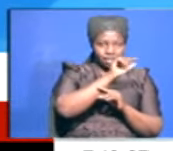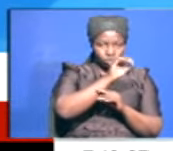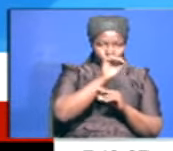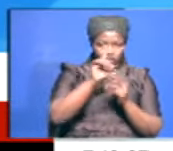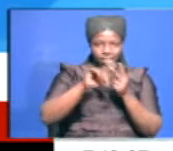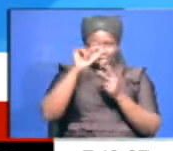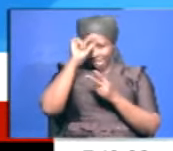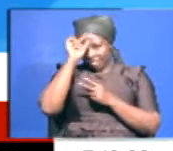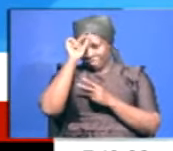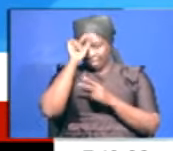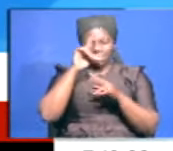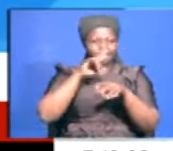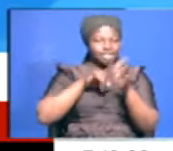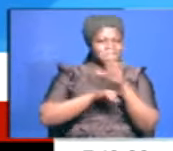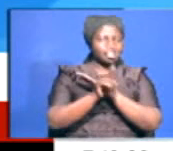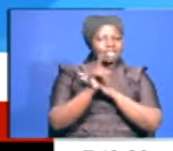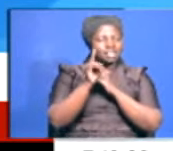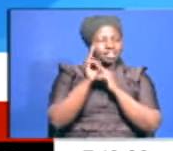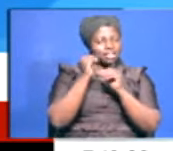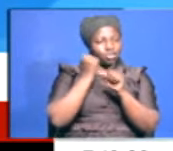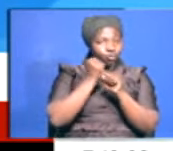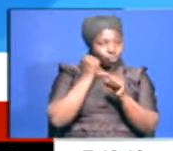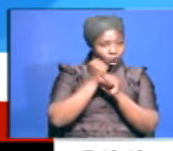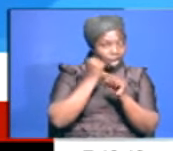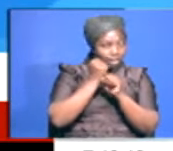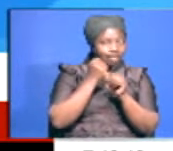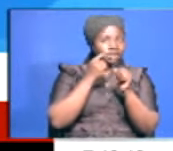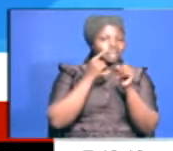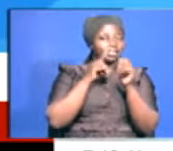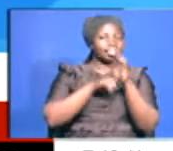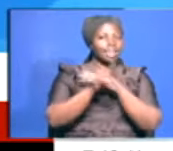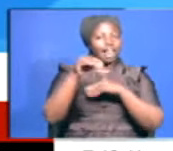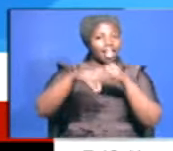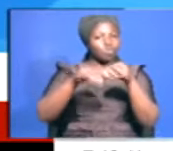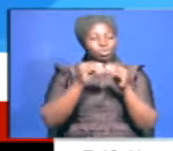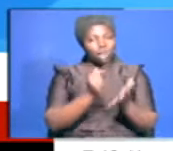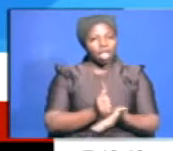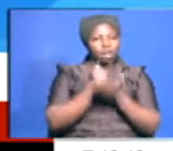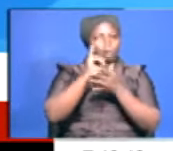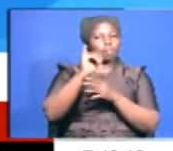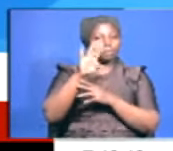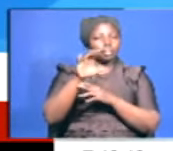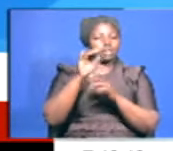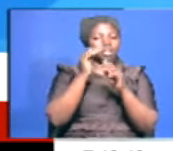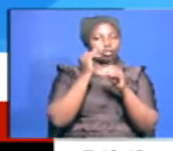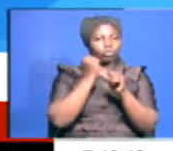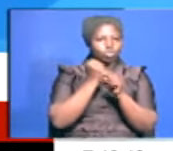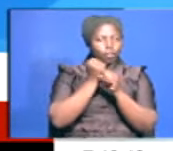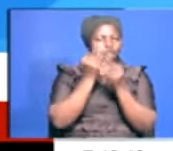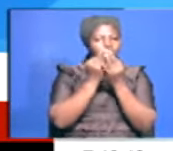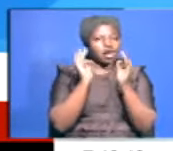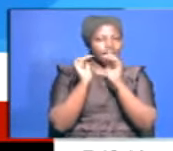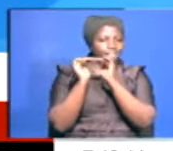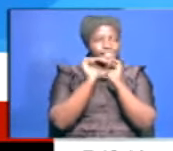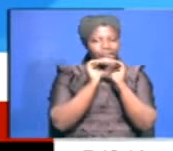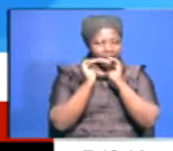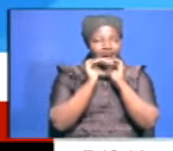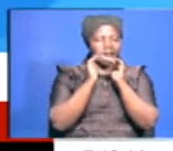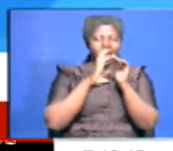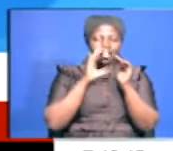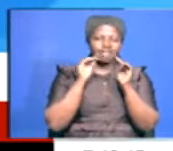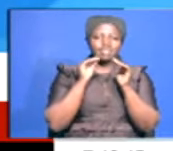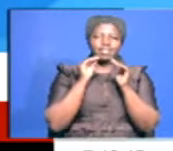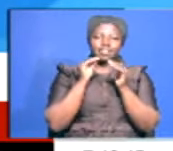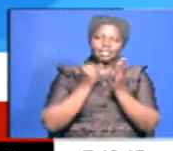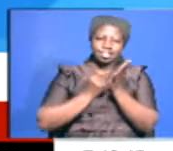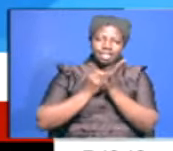uchaguzi kusaidia tume ya IEBC ili kuiwezesha kuandaa uchaguzi huru, wa haki na wa kuaminika mwezi ujao.